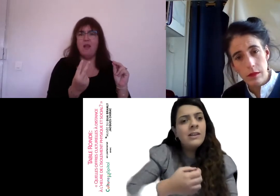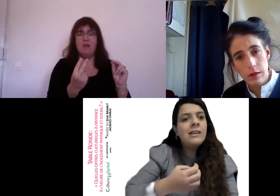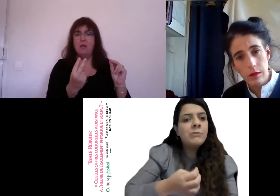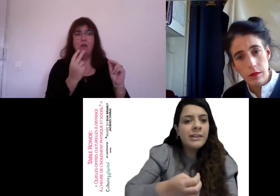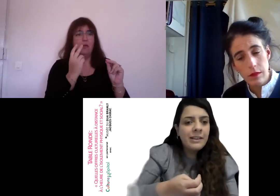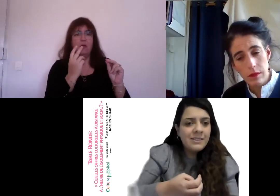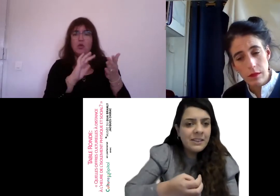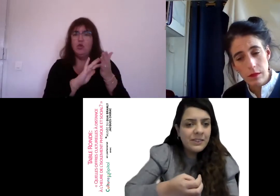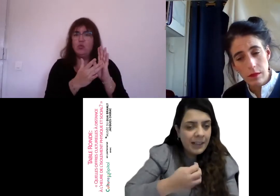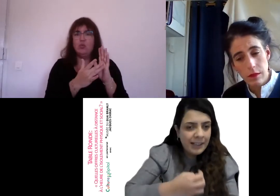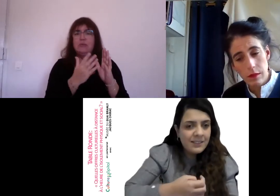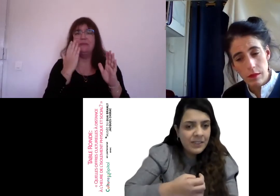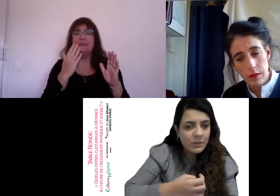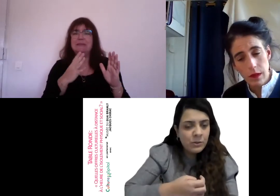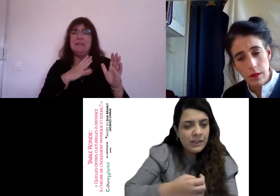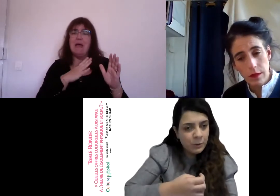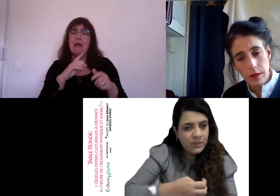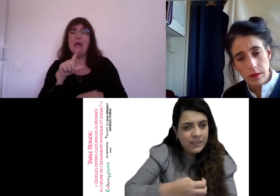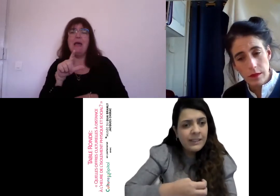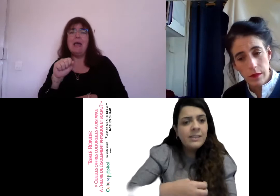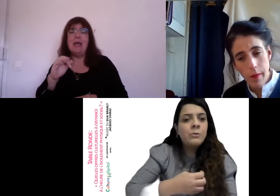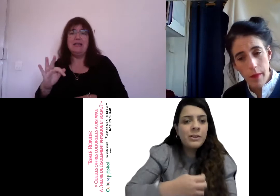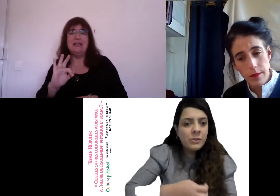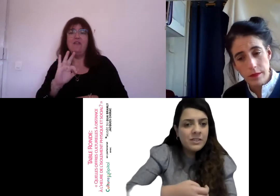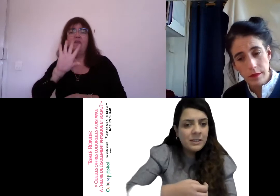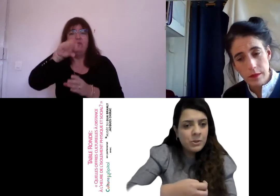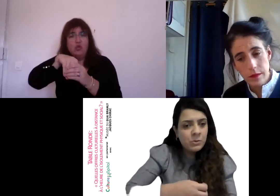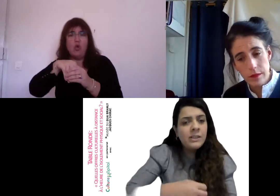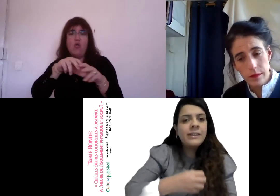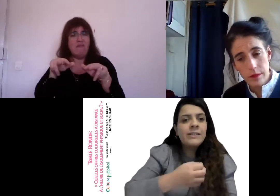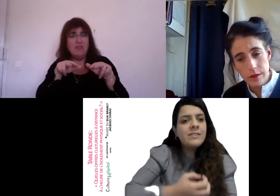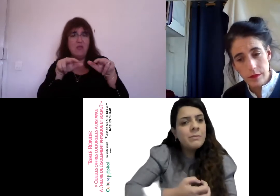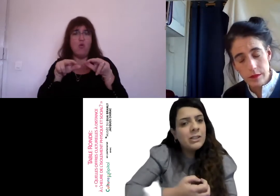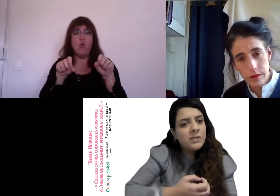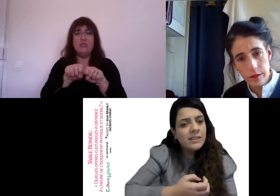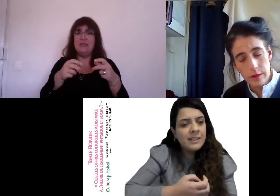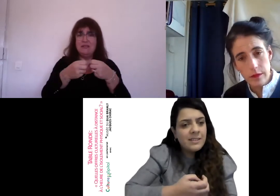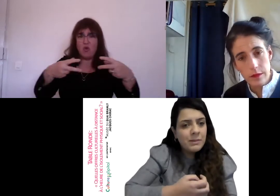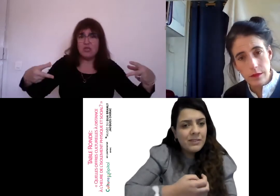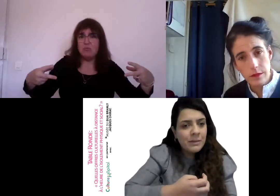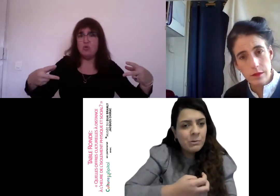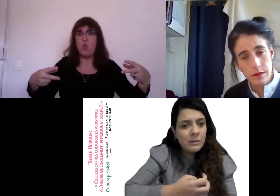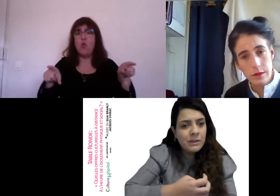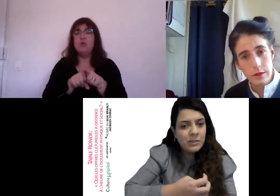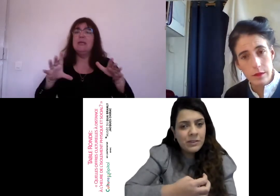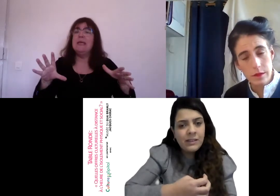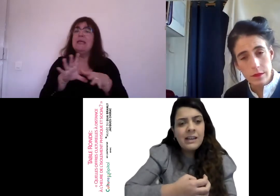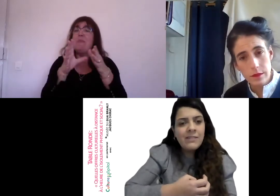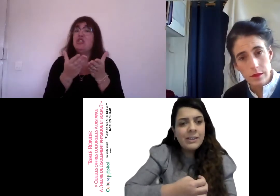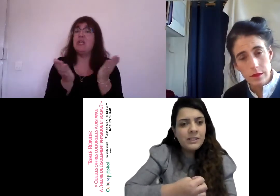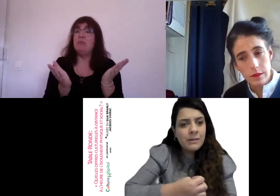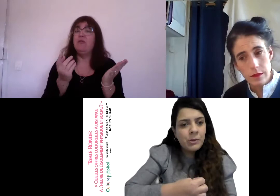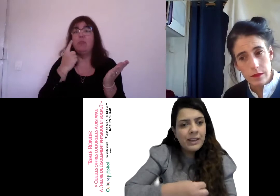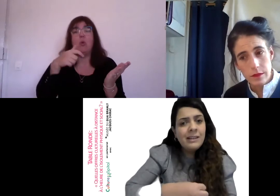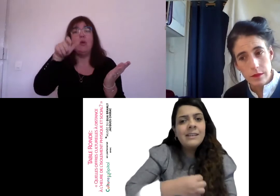directement, là où il y a de l'LSF, incrustée, de la transcription, il y a des images aussi très simplifiées pour les personnes